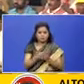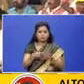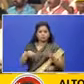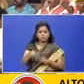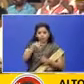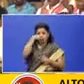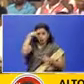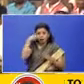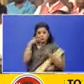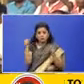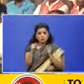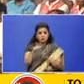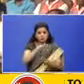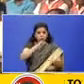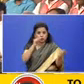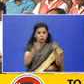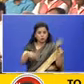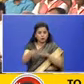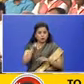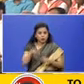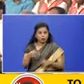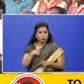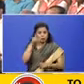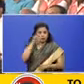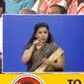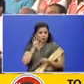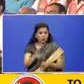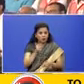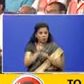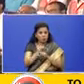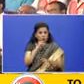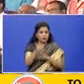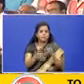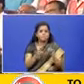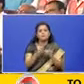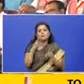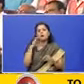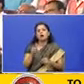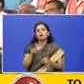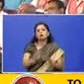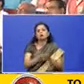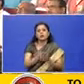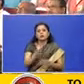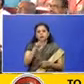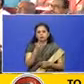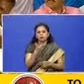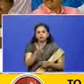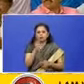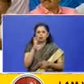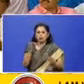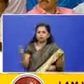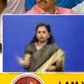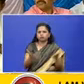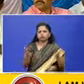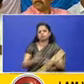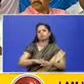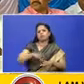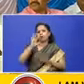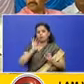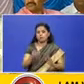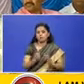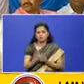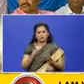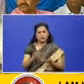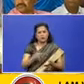जलवायु परिवर्तन के खिलाफ अभियान को बायो विलेज 2 बहुत मजबूती देने वाला है। मैं देश